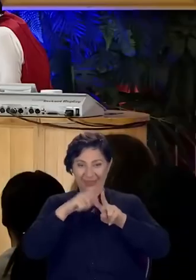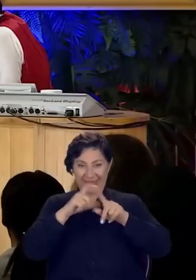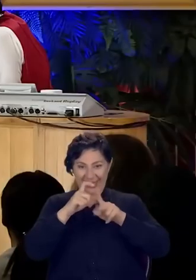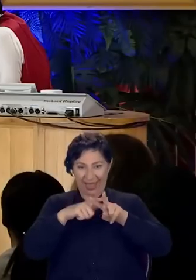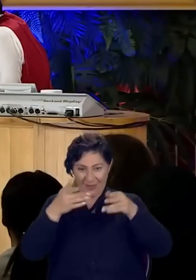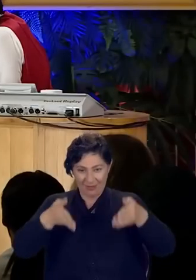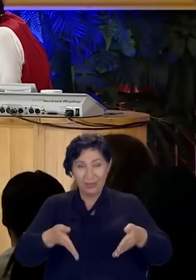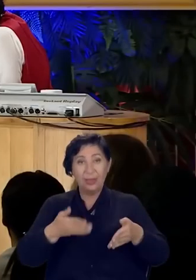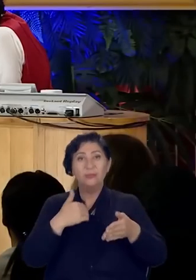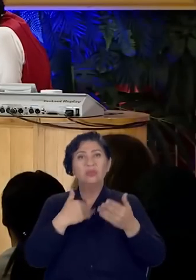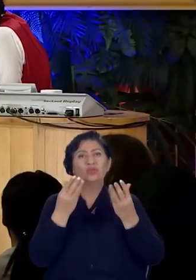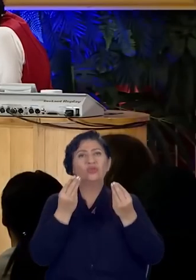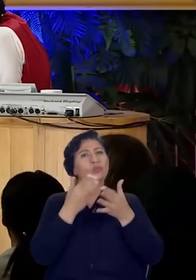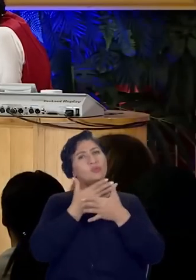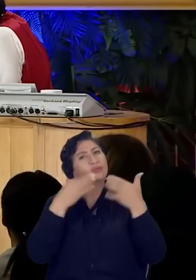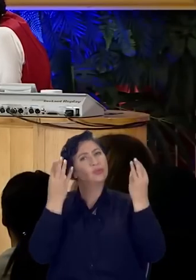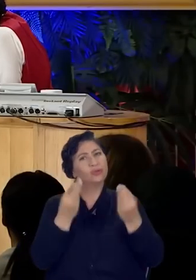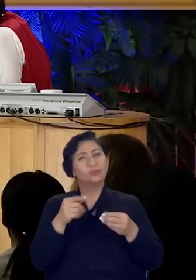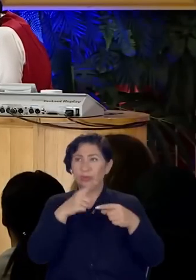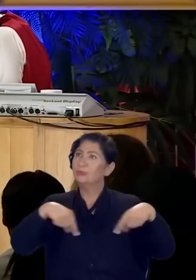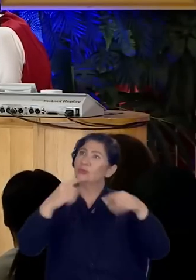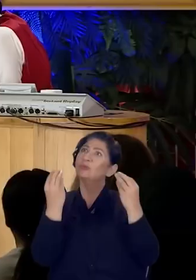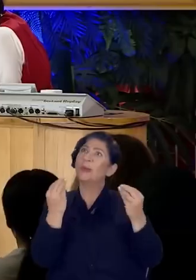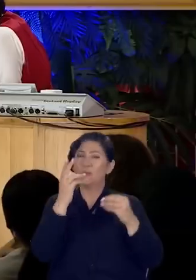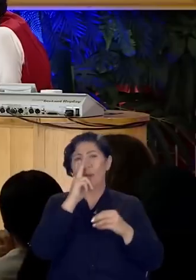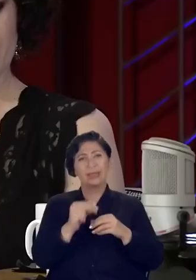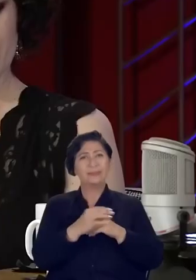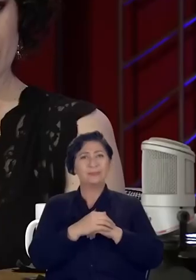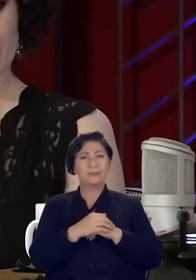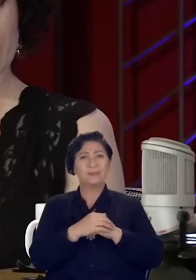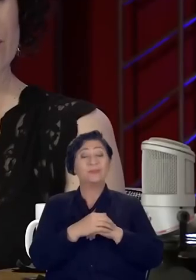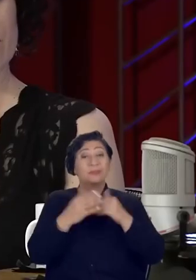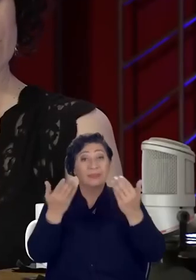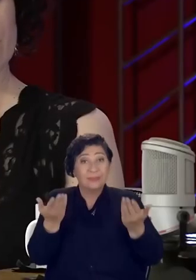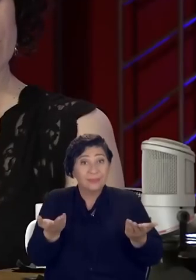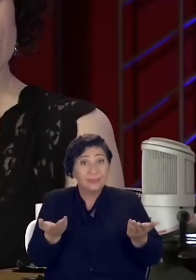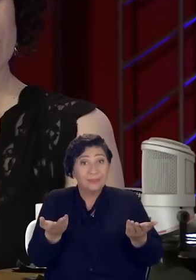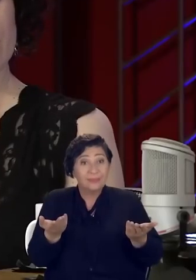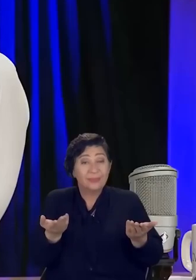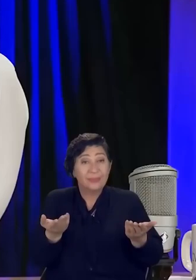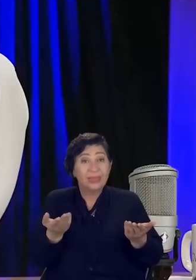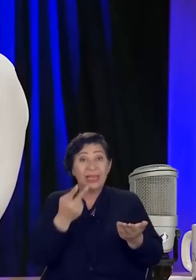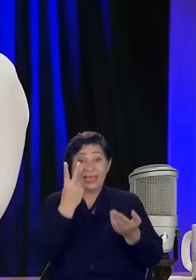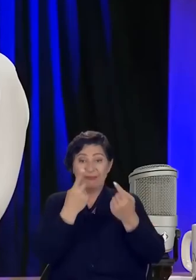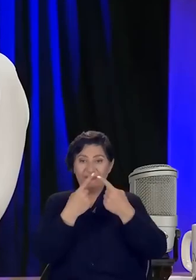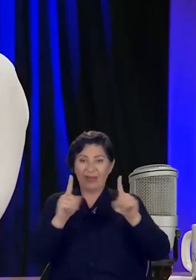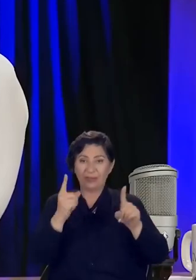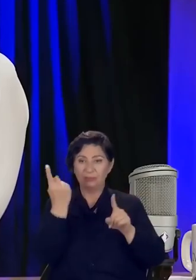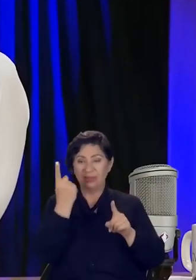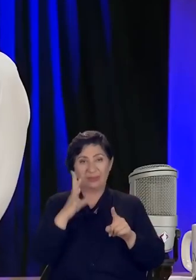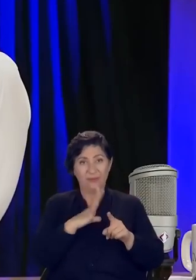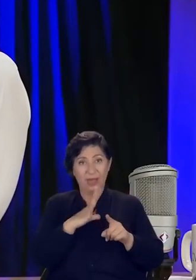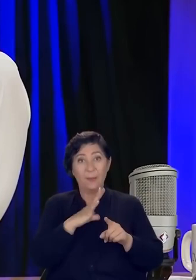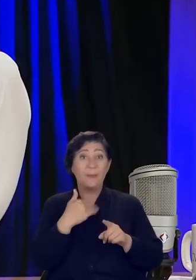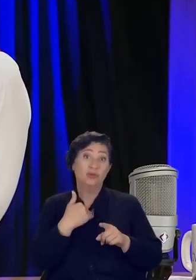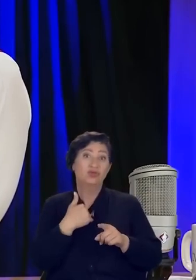Dadalar'da. Biz çok çok mutlu çok oluruz. Çok güzel burası. Ben çok beğendim. Şimdi teşekkür ederiz. Tabii ki iki farklı bir şey var.